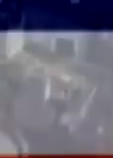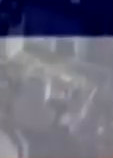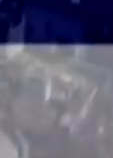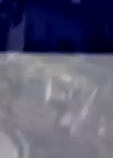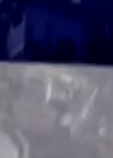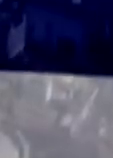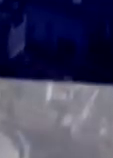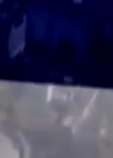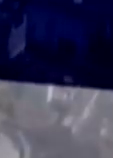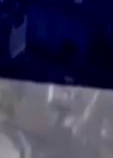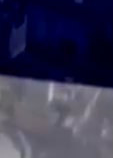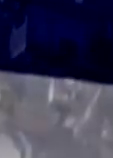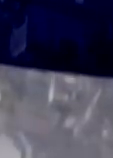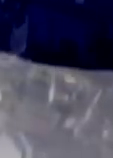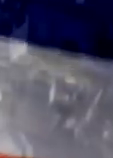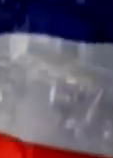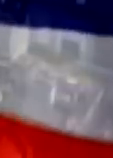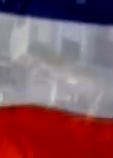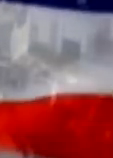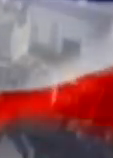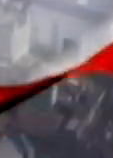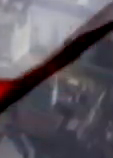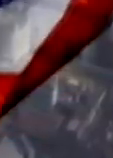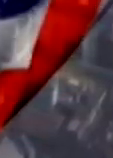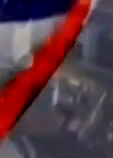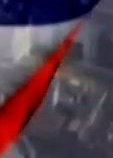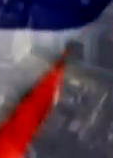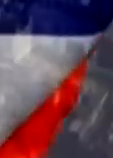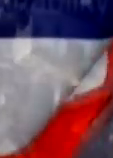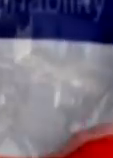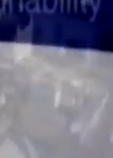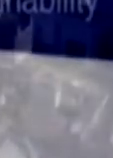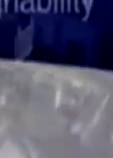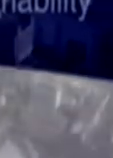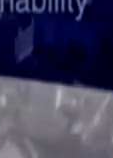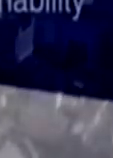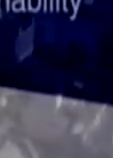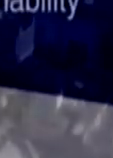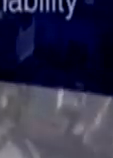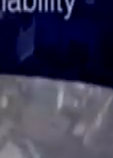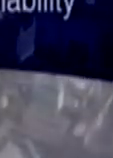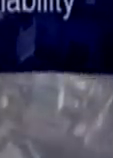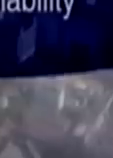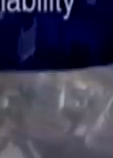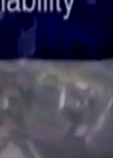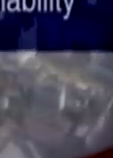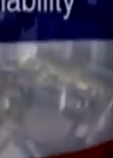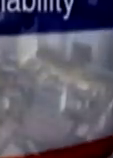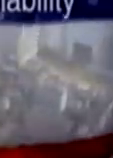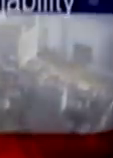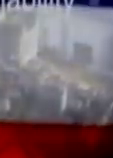จะสุขจะทุกข์จะร้อนจะหนาวเราพร้อมก้าวไปประเทศมั่นค